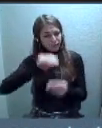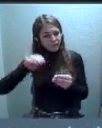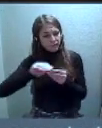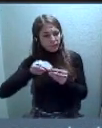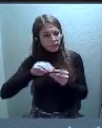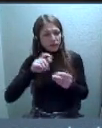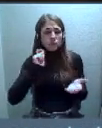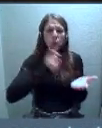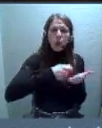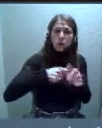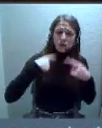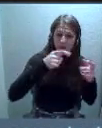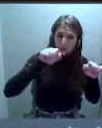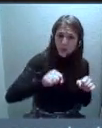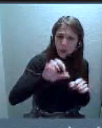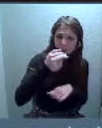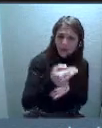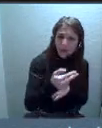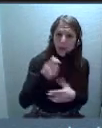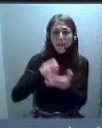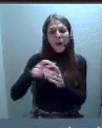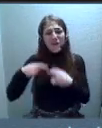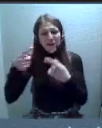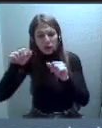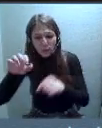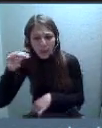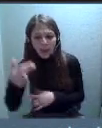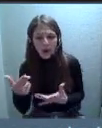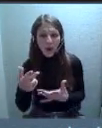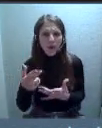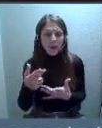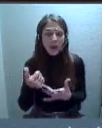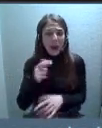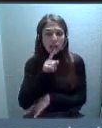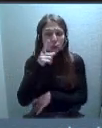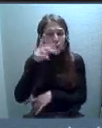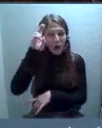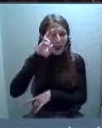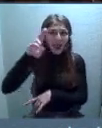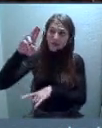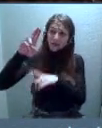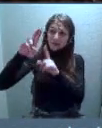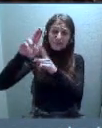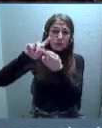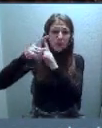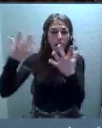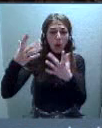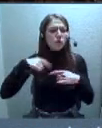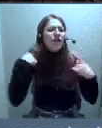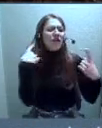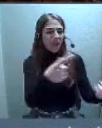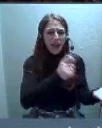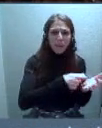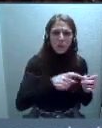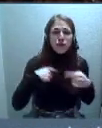courses? Est-ce que je peux aller à la banque? Et le rêve c'est qu'un jour la personne de handicap se dise, je vais faire les courses, je vais à la banque. Il ne se pose plus la question s'il peut y aller